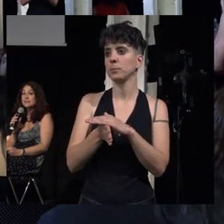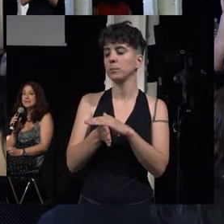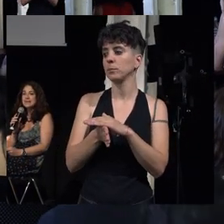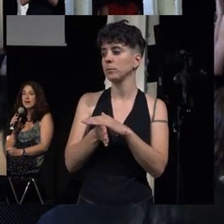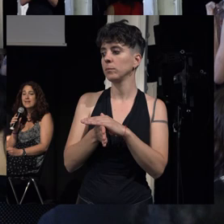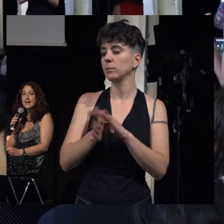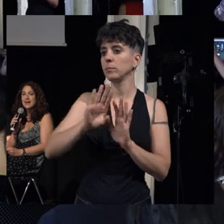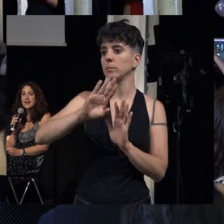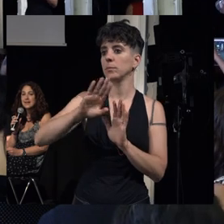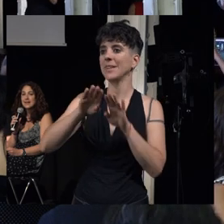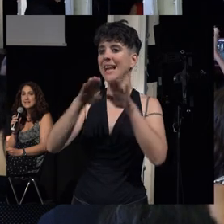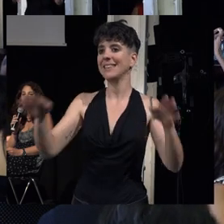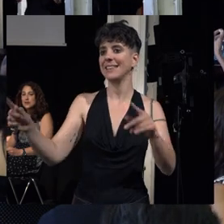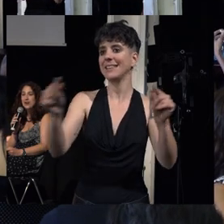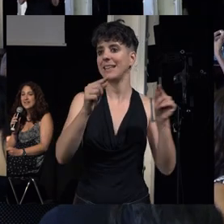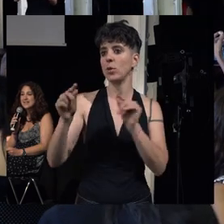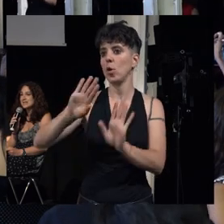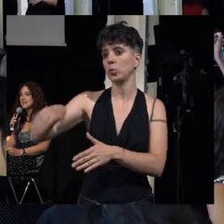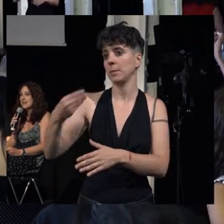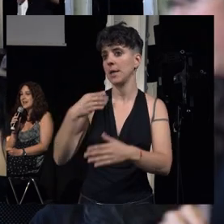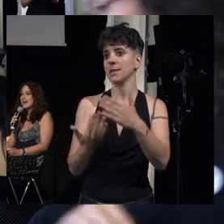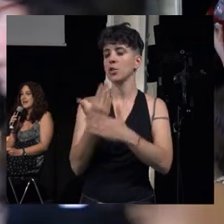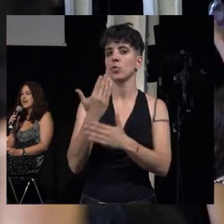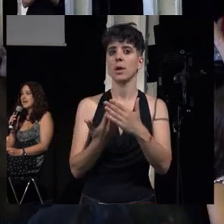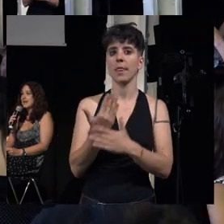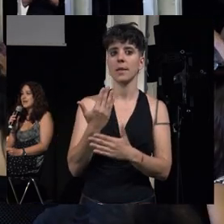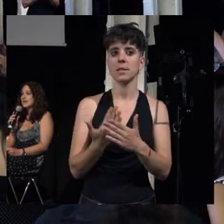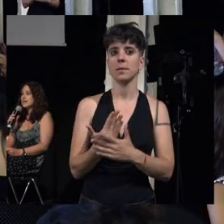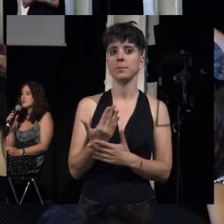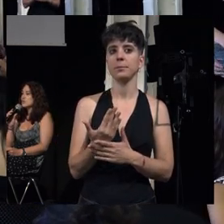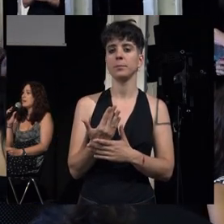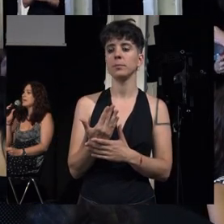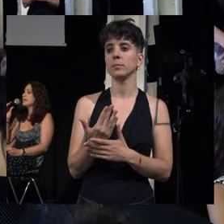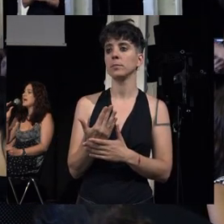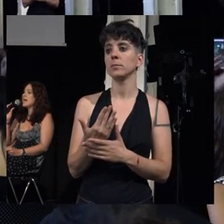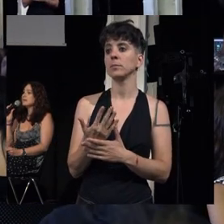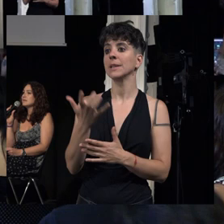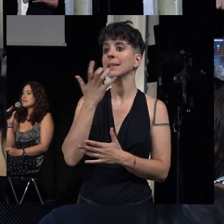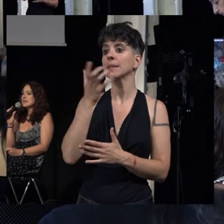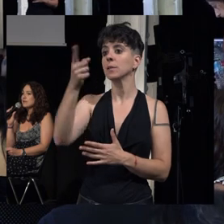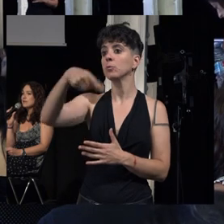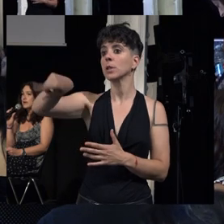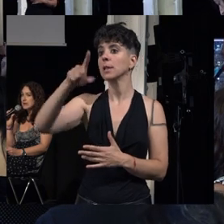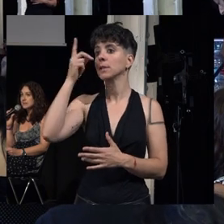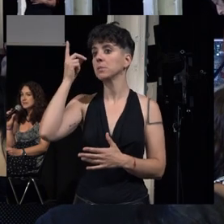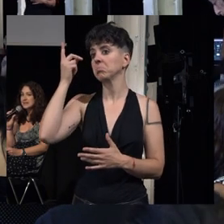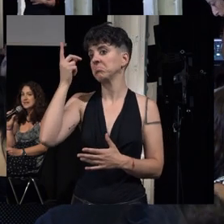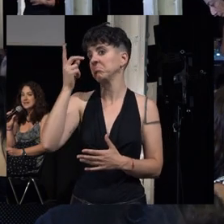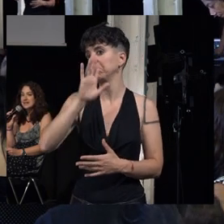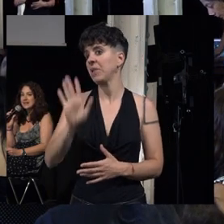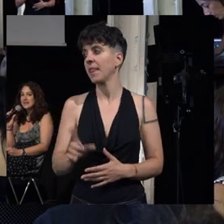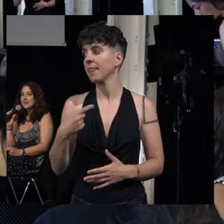amb la última taula d'aquestes jornades. Si us sembla, anem entrant, els que estigueu fora.